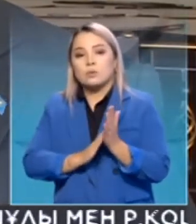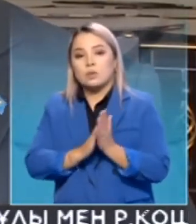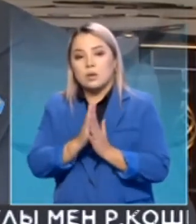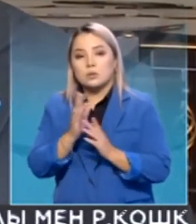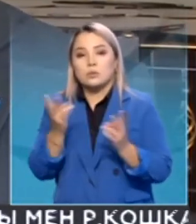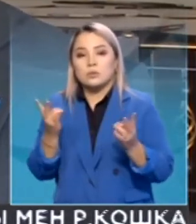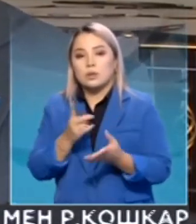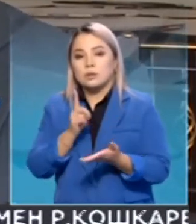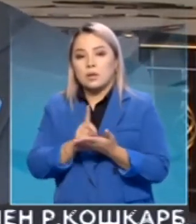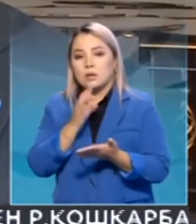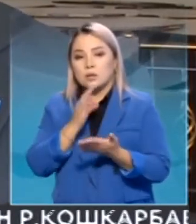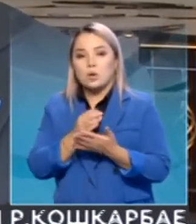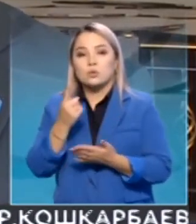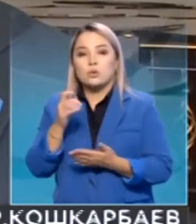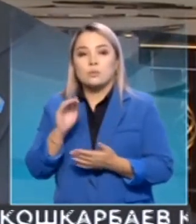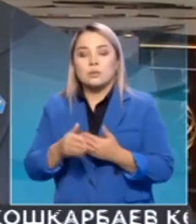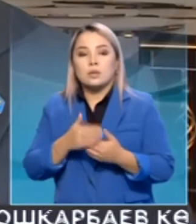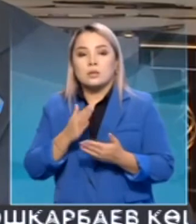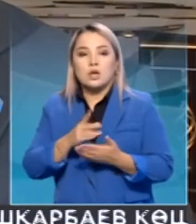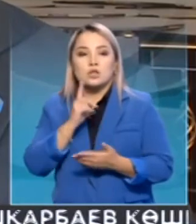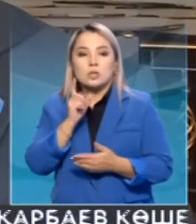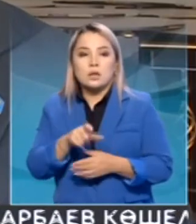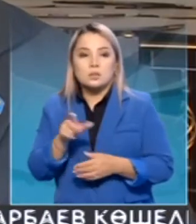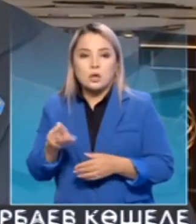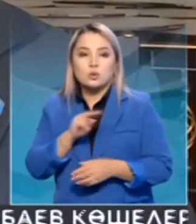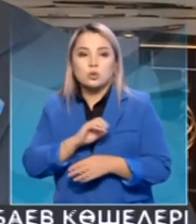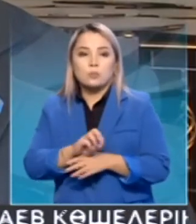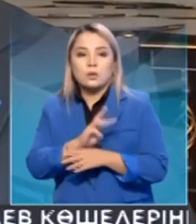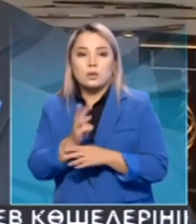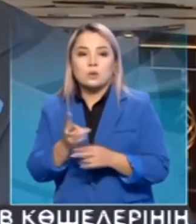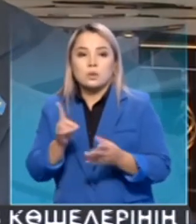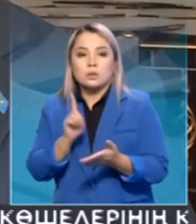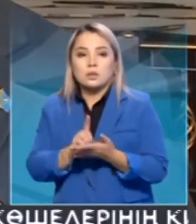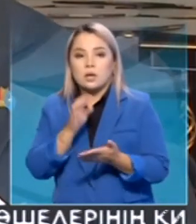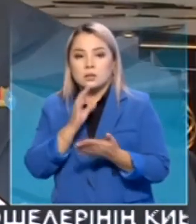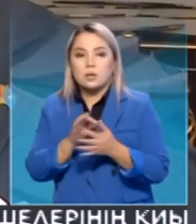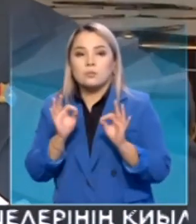Келер жылы 100 мыңдай жас жұмыспен қамтылатыны туралы айтылды. Бұл өте дұрыс шешім.